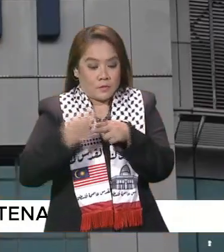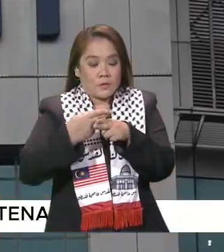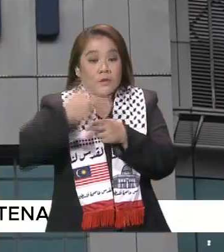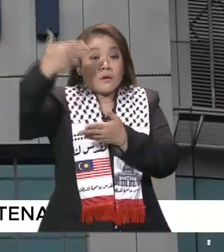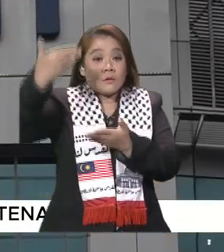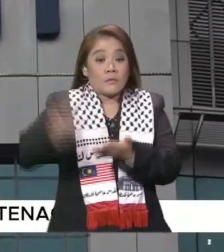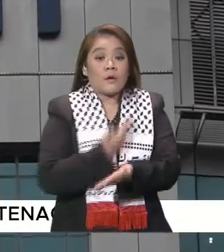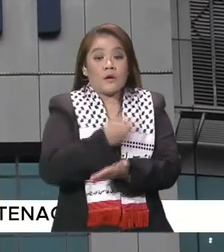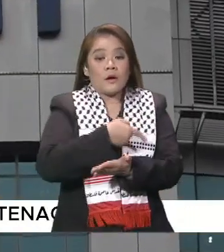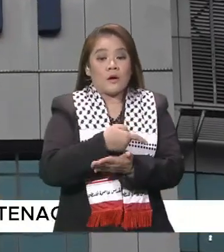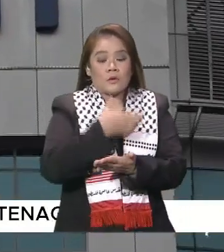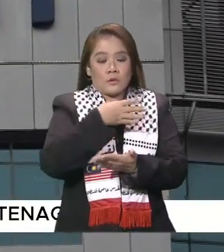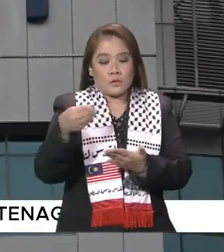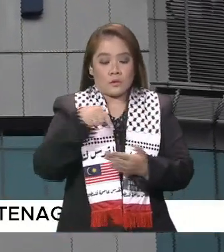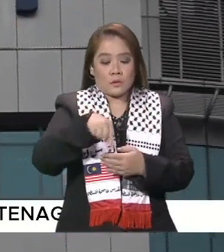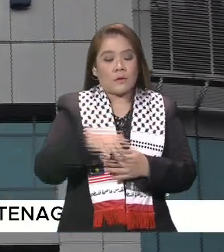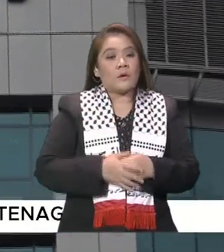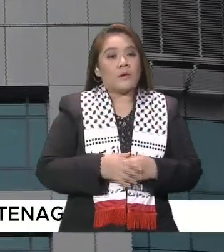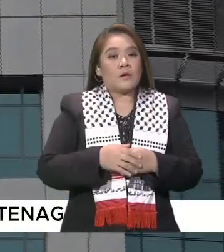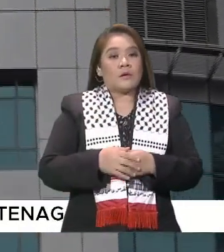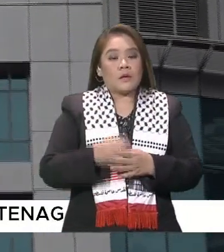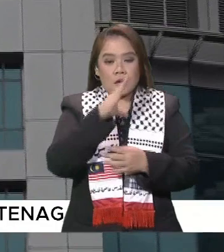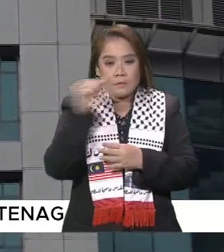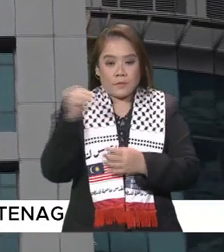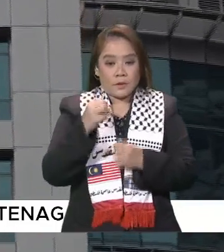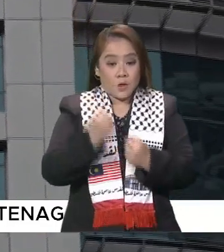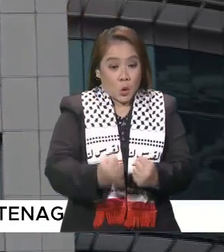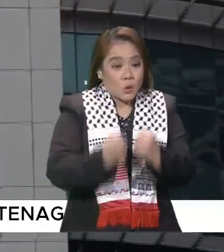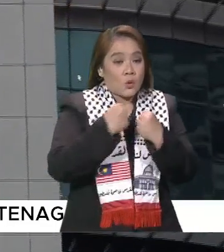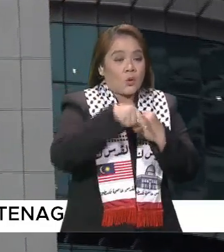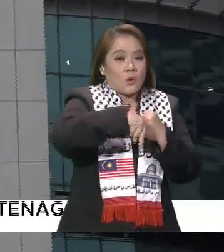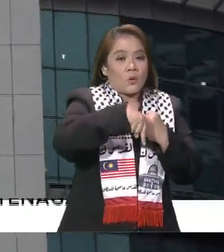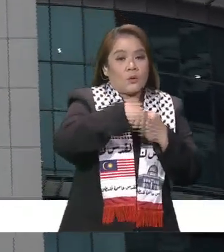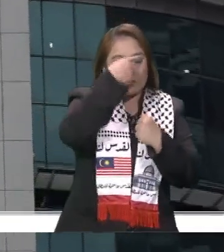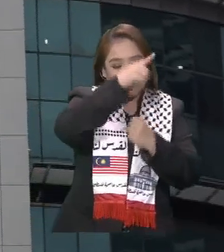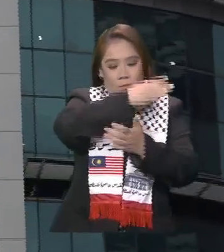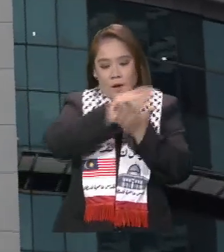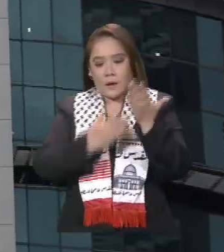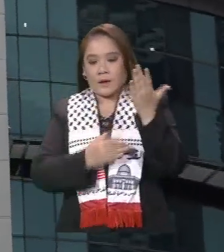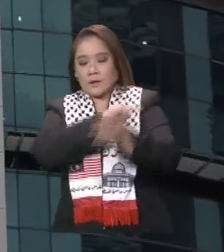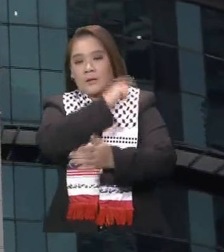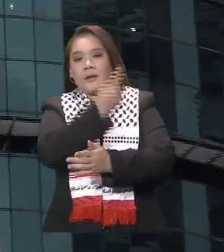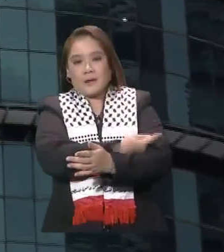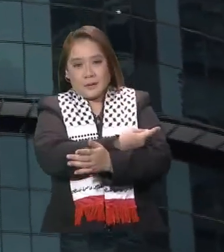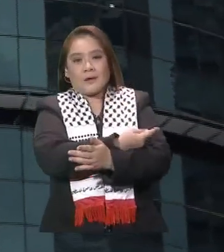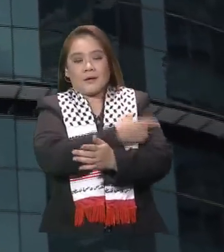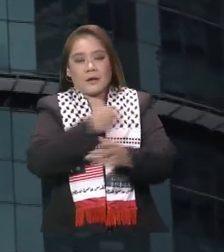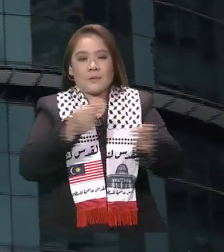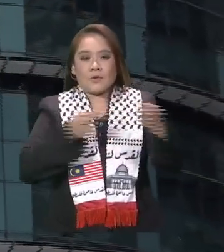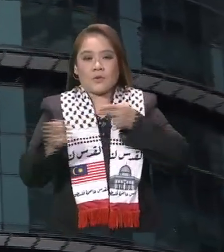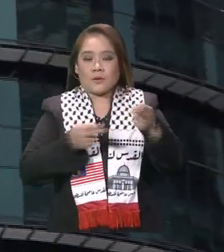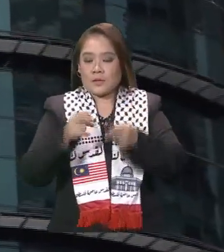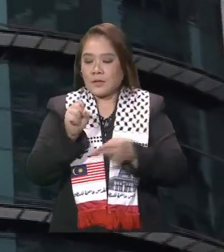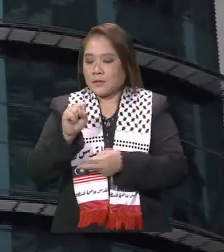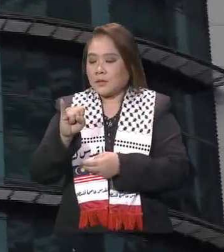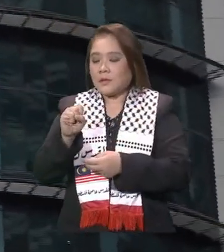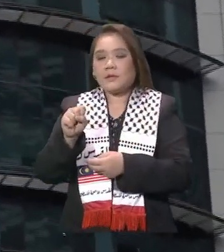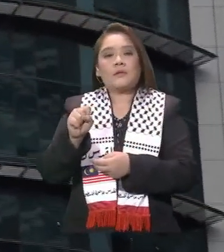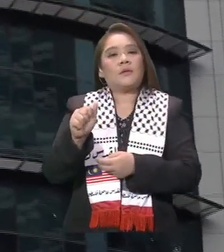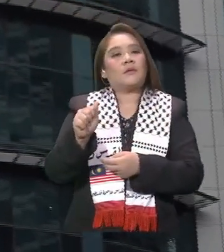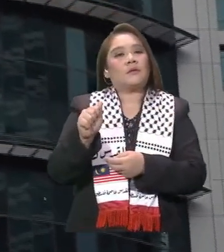kedudukan syarikat sebagai pemain industri yang kukuh di dalam sektor tenaga dan peneraju pengurusan sisa.